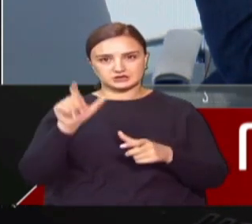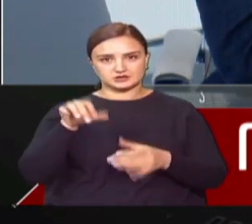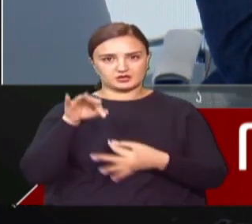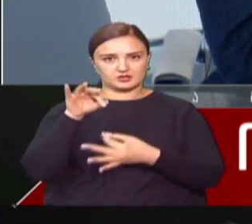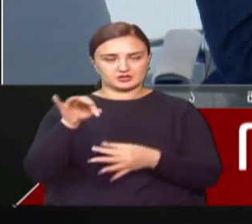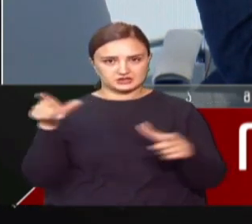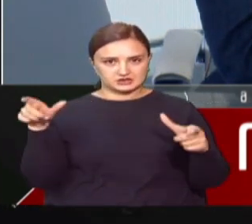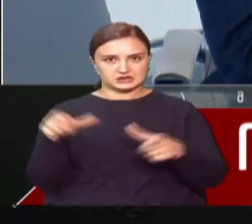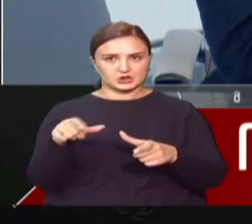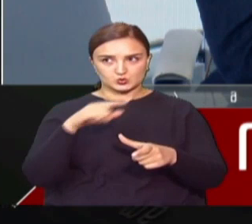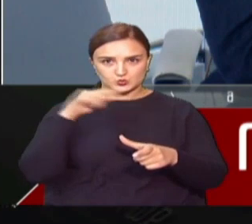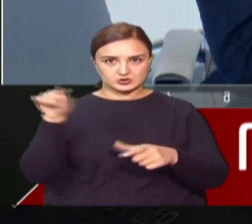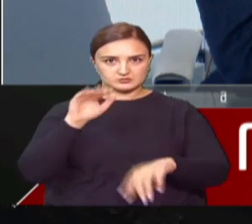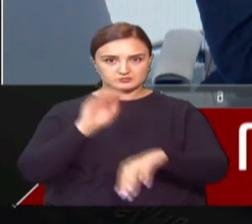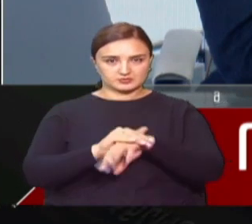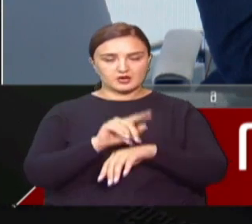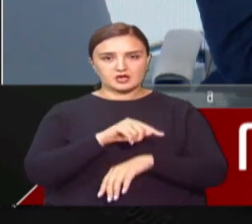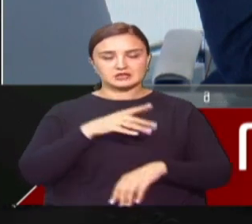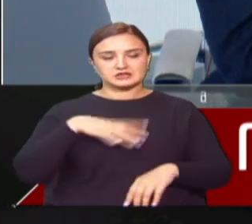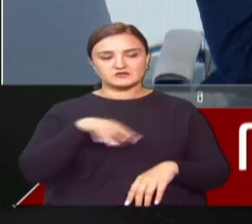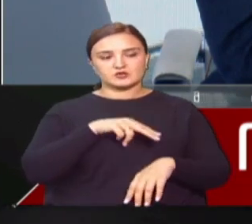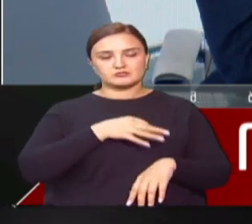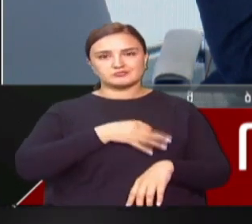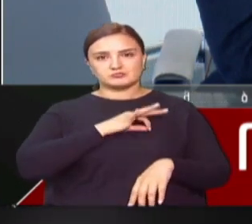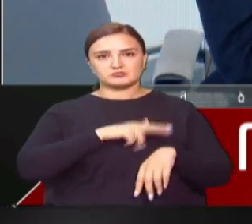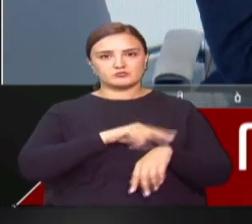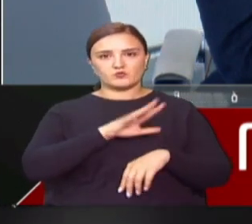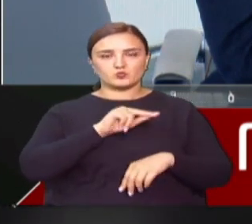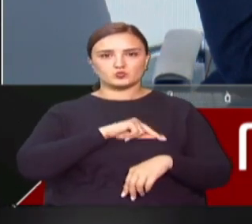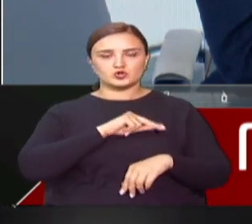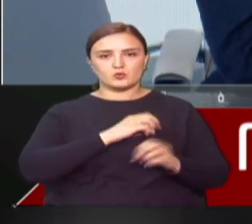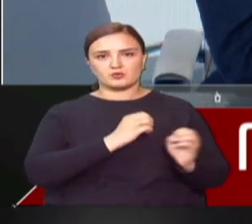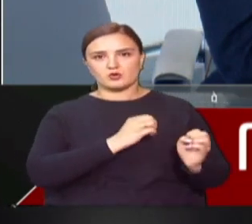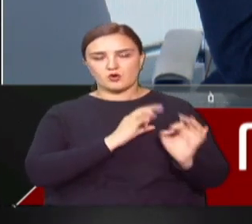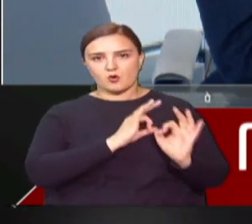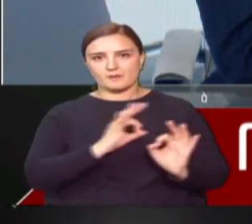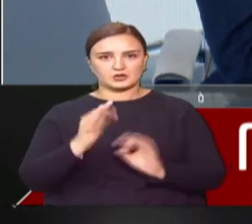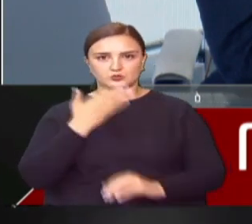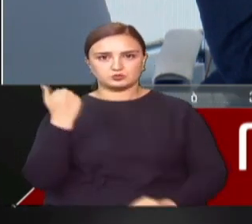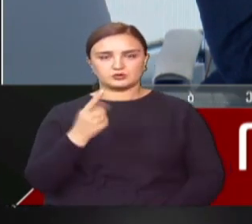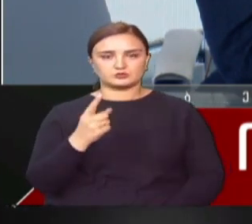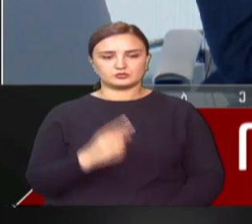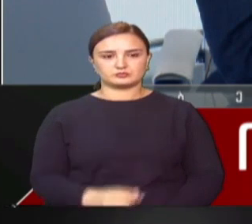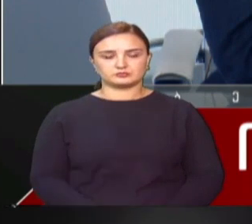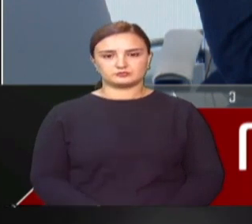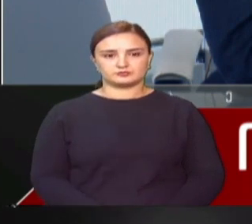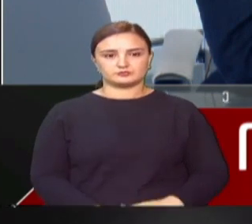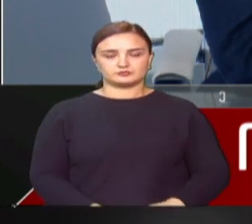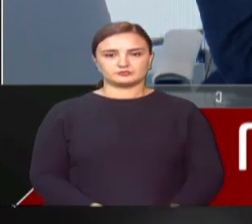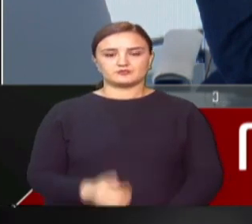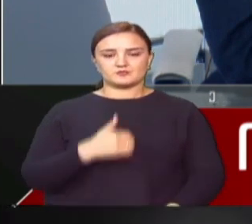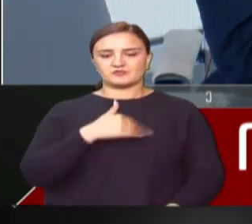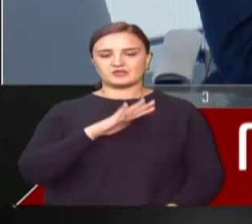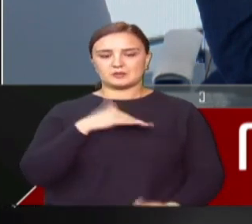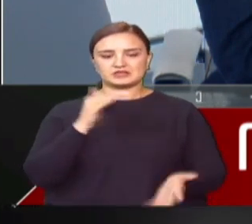საგამოძიებო უწყებები არ მუშაობენ ოპერატიულად. Mi armin da vinme sahla șeurat scopa